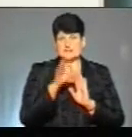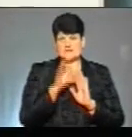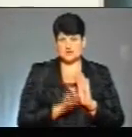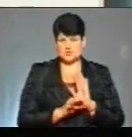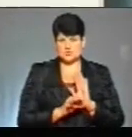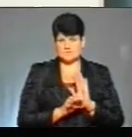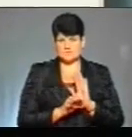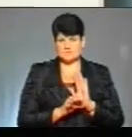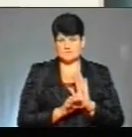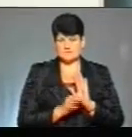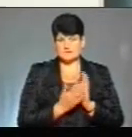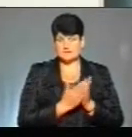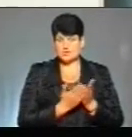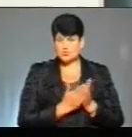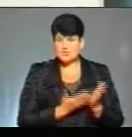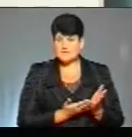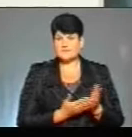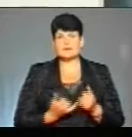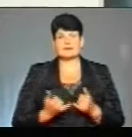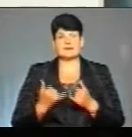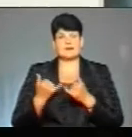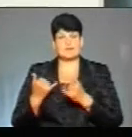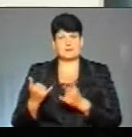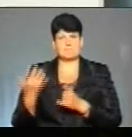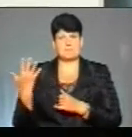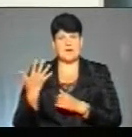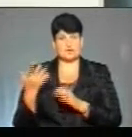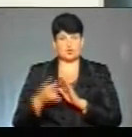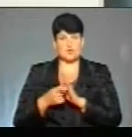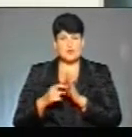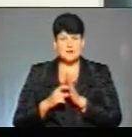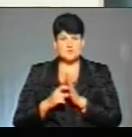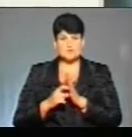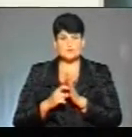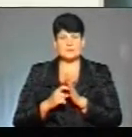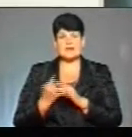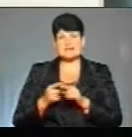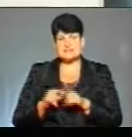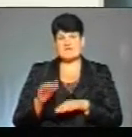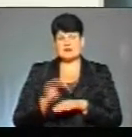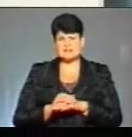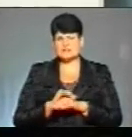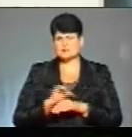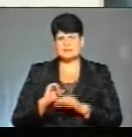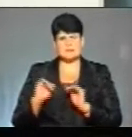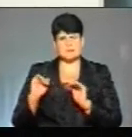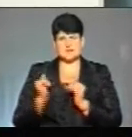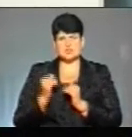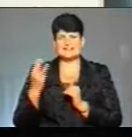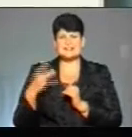56% підручників. І для 5 класу це фактично найнижчий